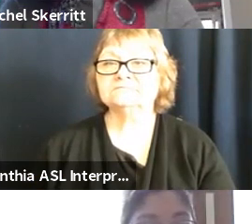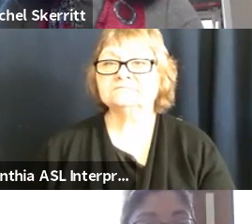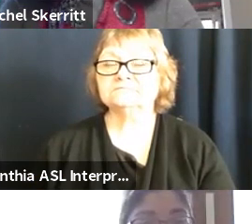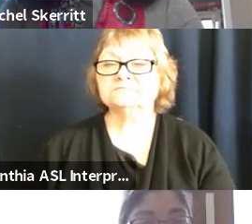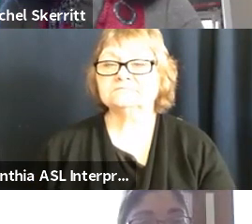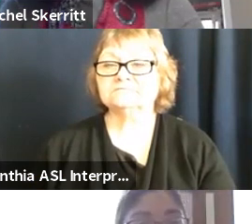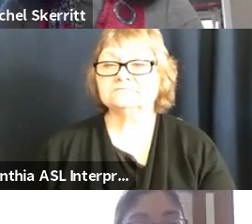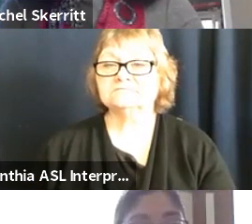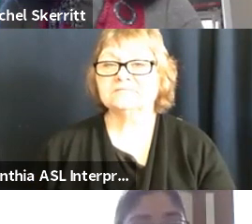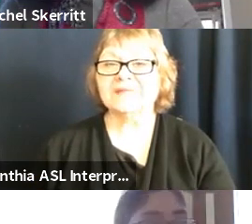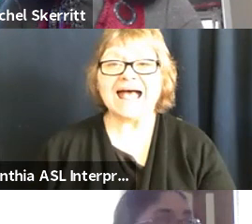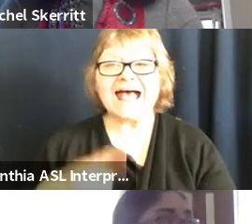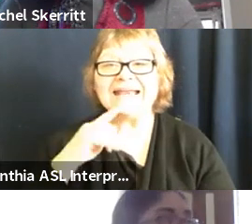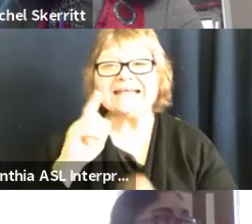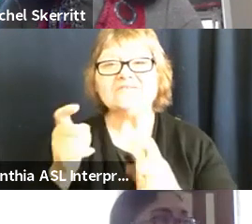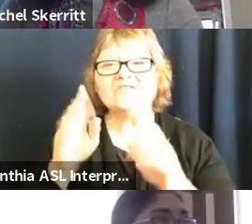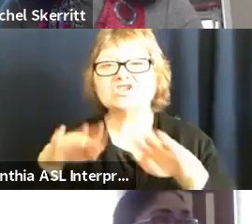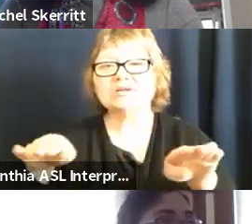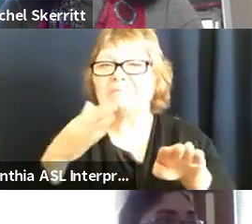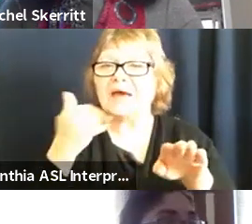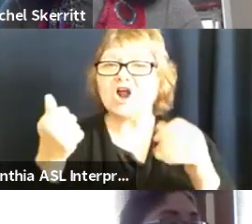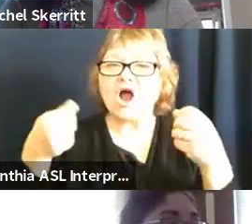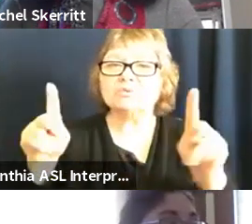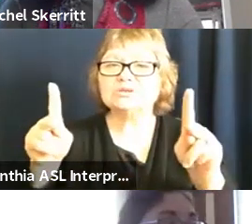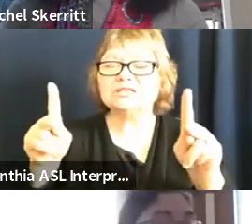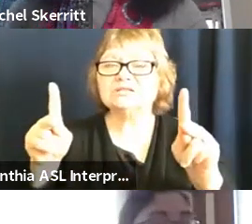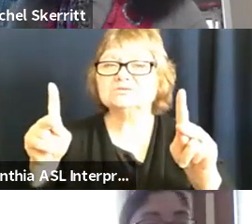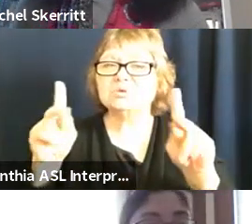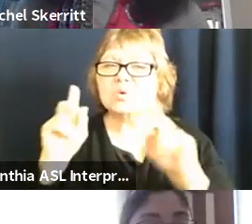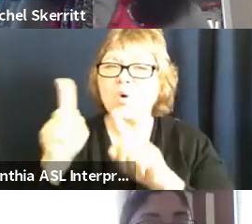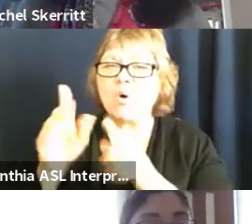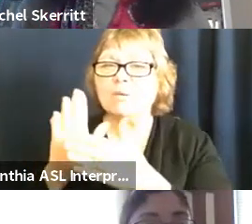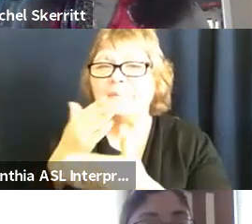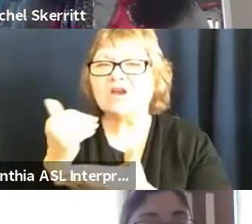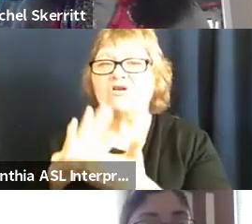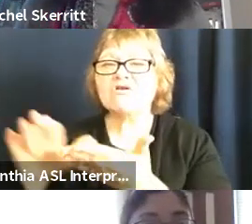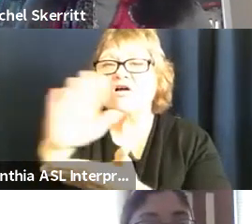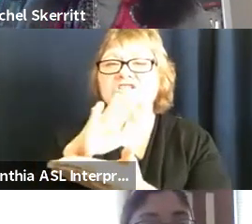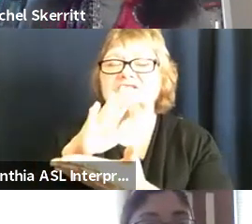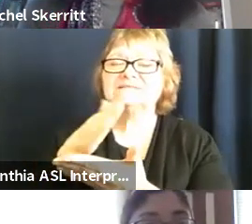有更加好嘅機會去一啲更加好嘅高嘅大學，得到更加高嘅教育。 Better chance to get better education to go to better colleges.